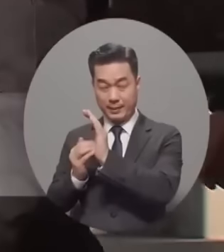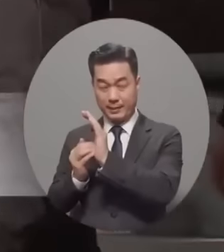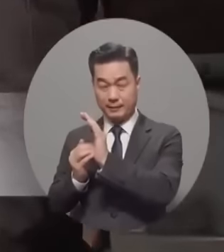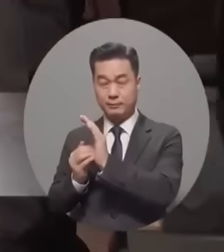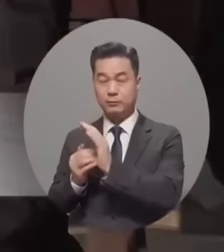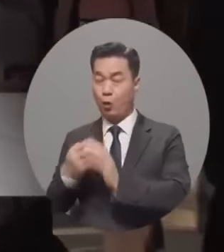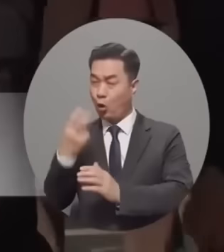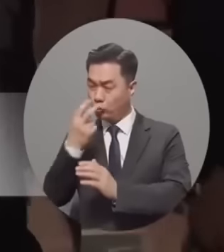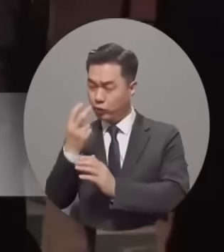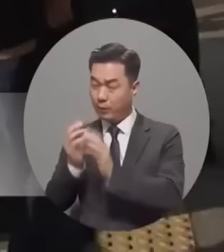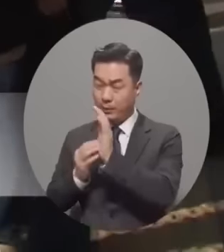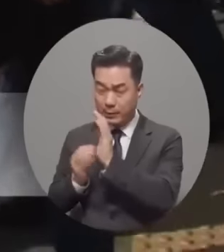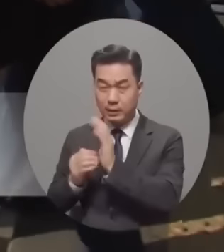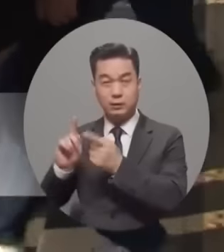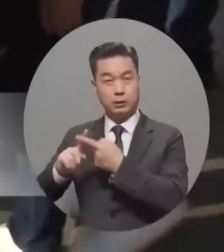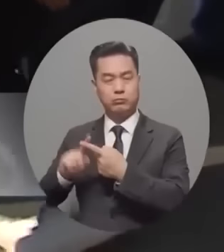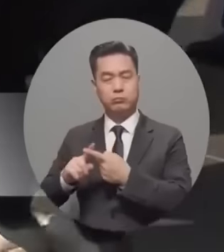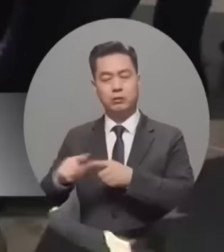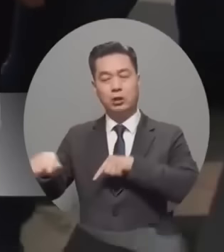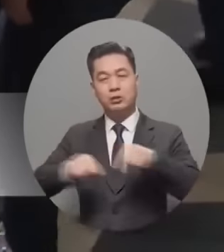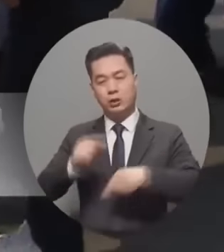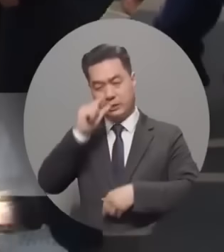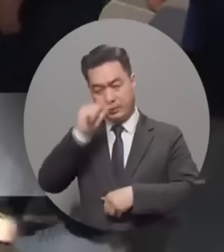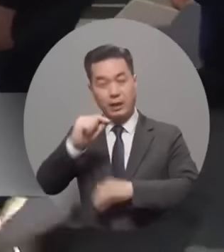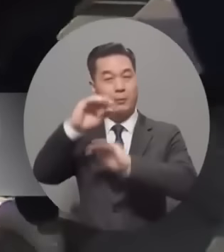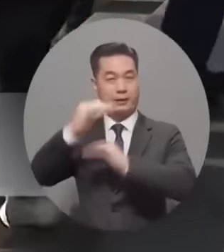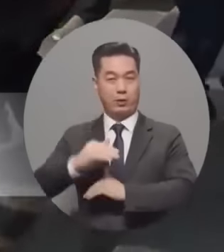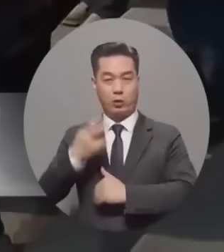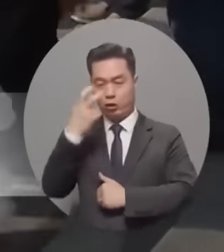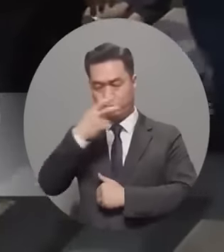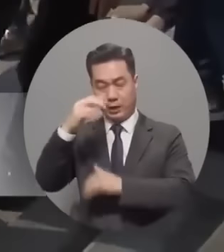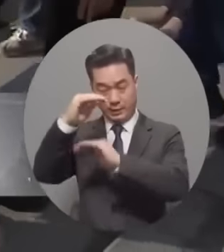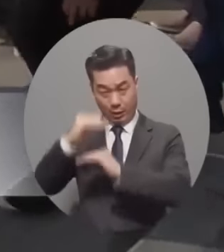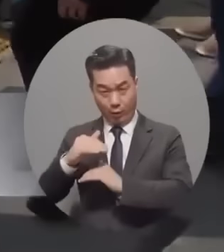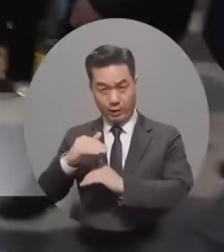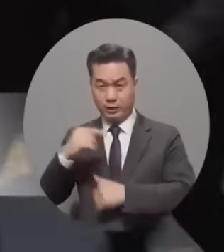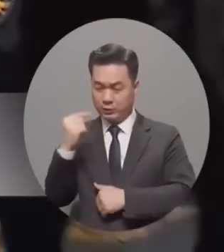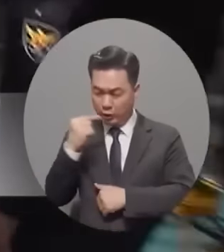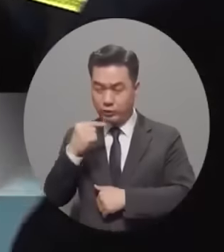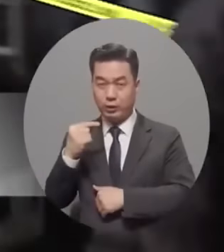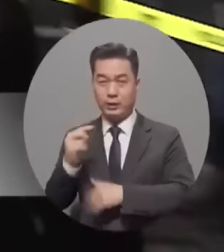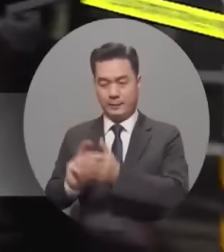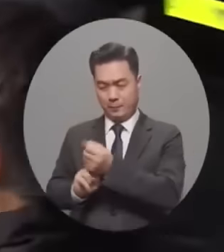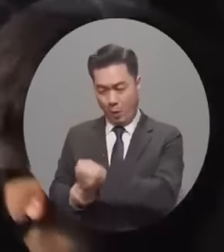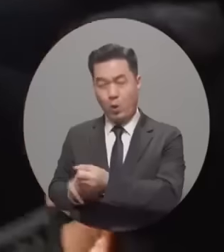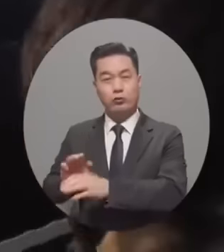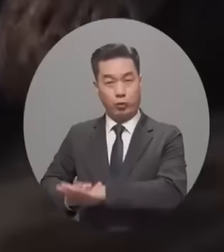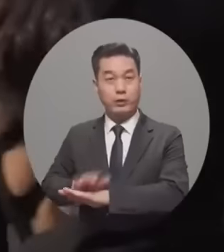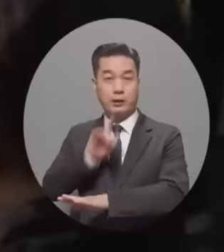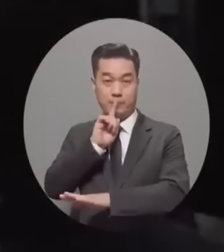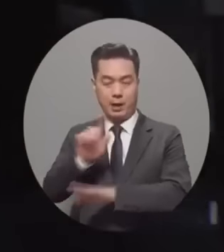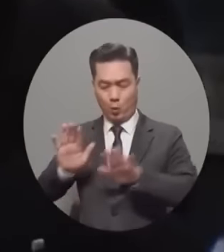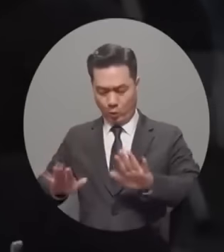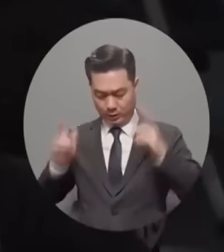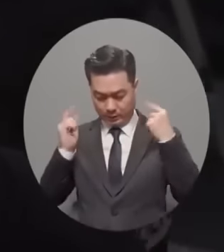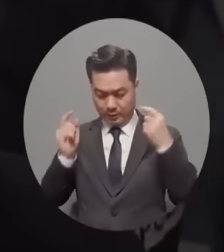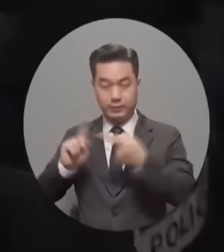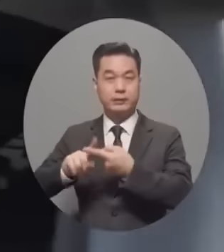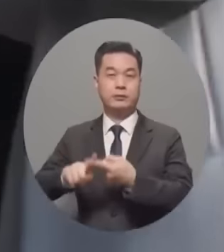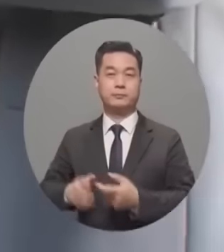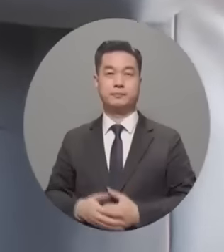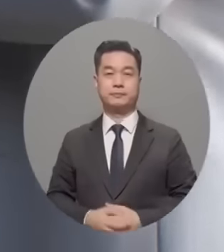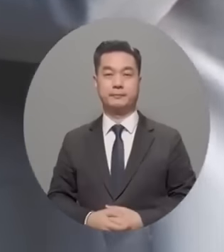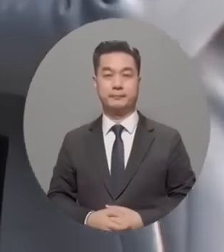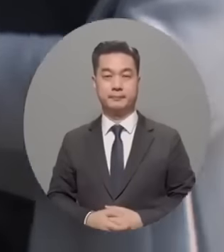이번 사건이 정치적으로 민감한 문제이기 때문에 수사 사항을 철저히 비공개했다는 입장을 오늘도 고수했습니다.